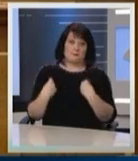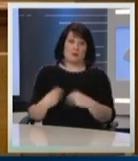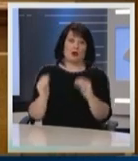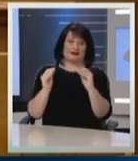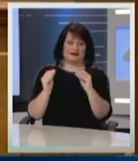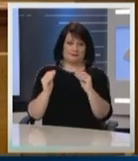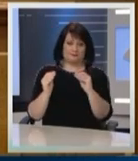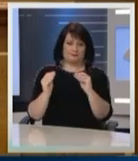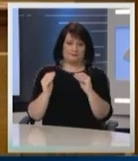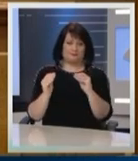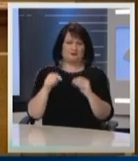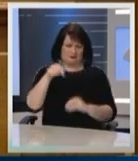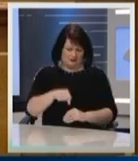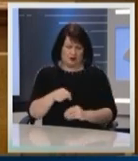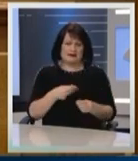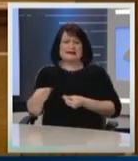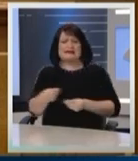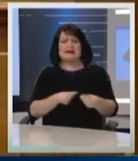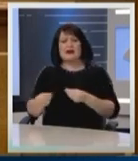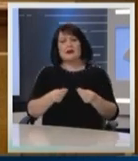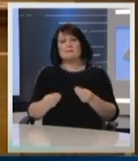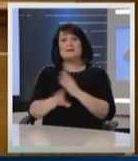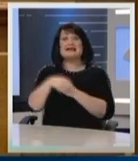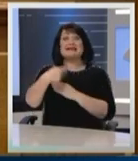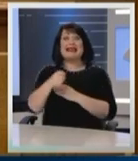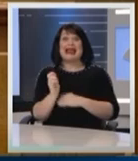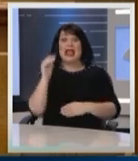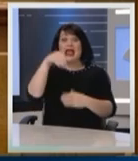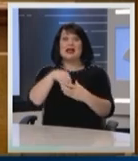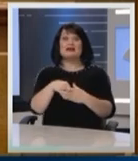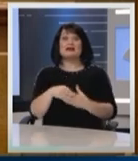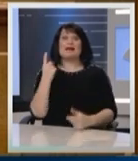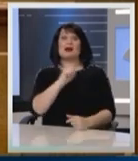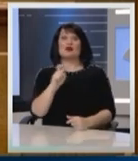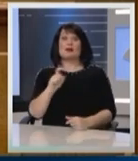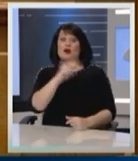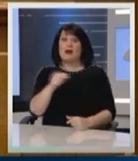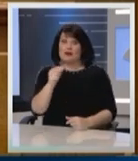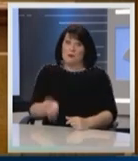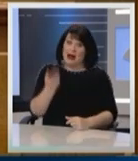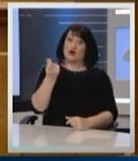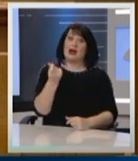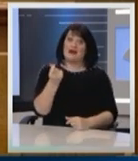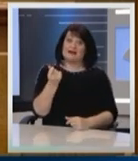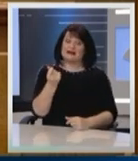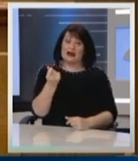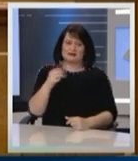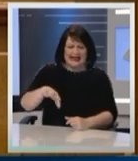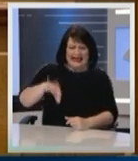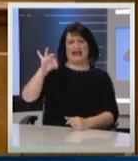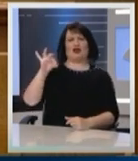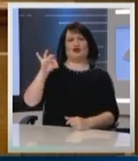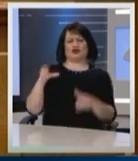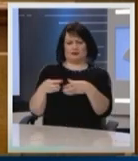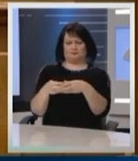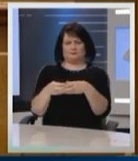έχει, γιατί και αυτό συναλλαγή είναι, να υπάρχει παρουσία εισαγγελέως πάνω από 1 εκατομμύριο ευρώ. Να γίνεται διακληρώσεως από το